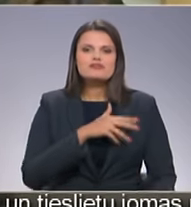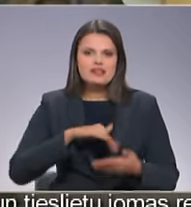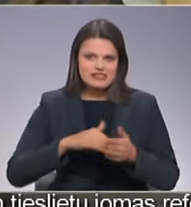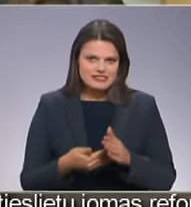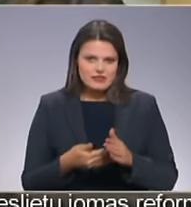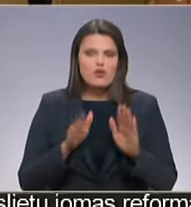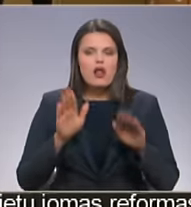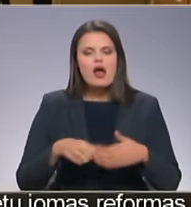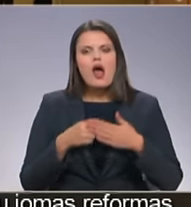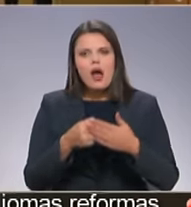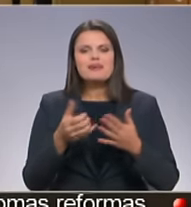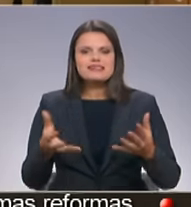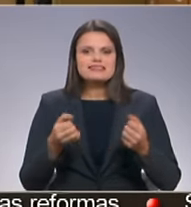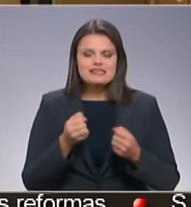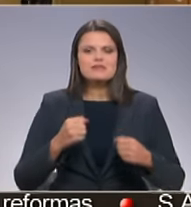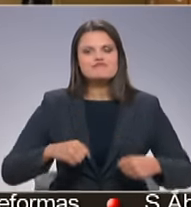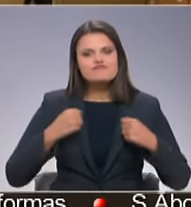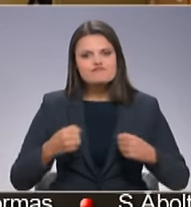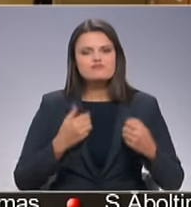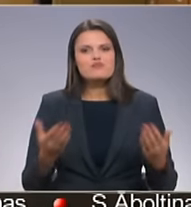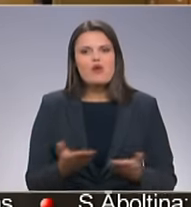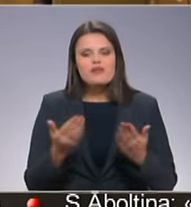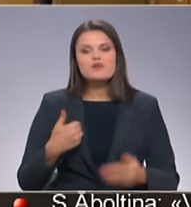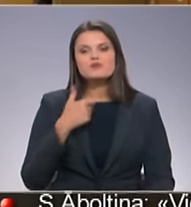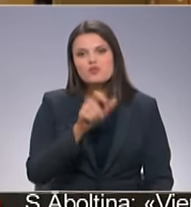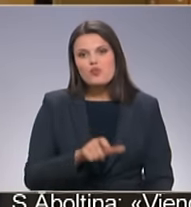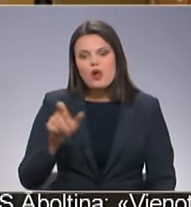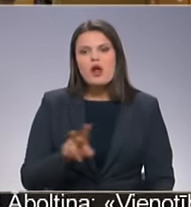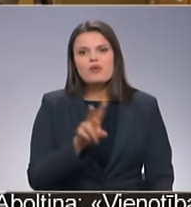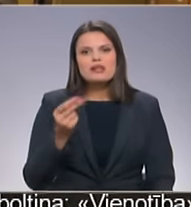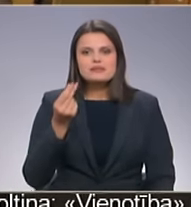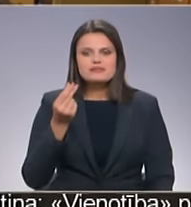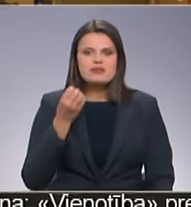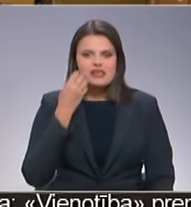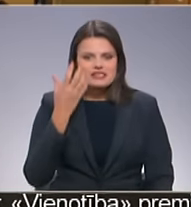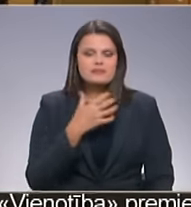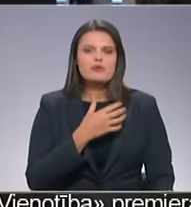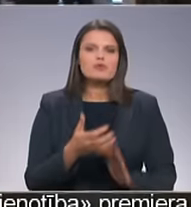situācija, lai atbalstu saņemtu centīgi un motivētu skolēni, kuriem finanšu